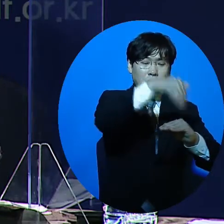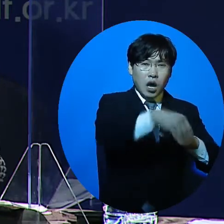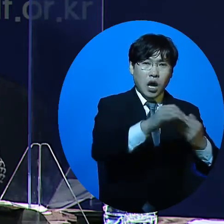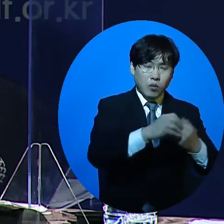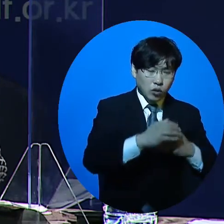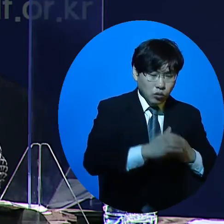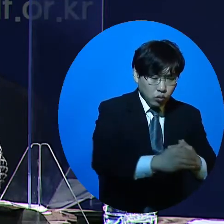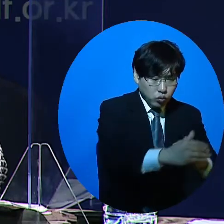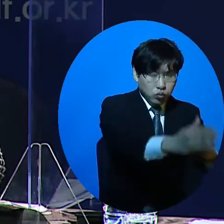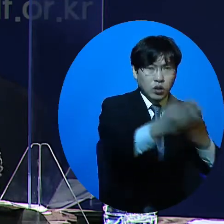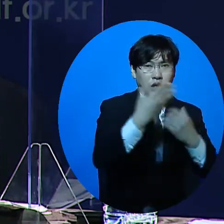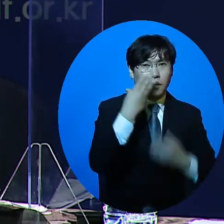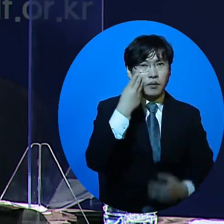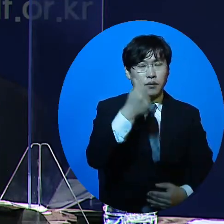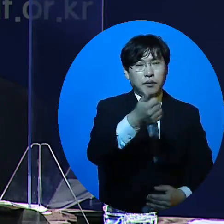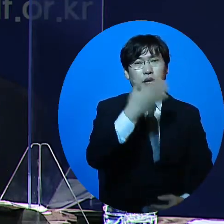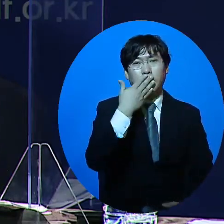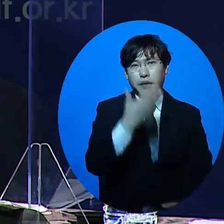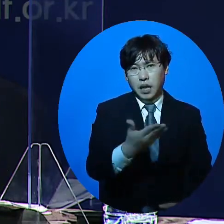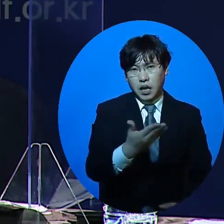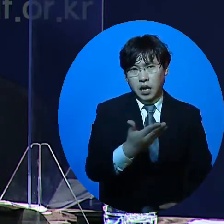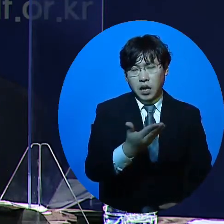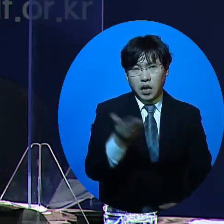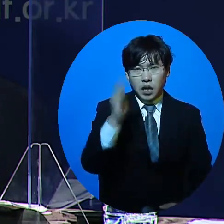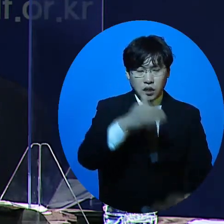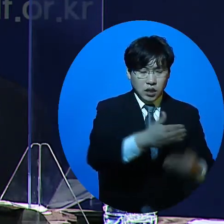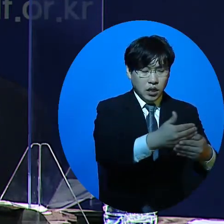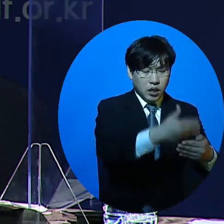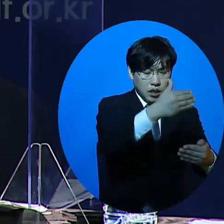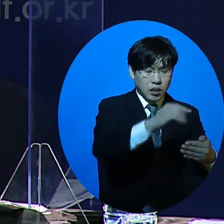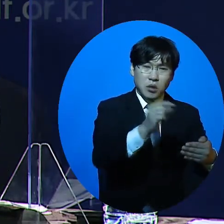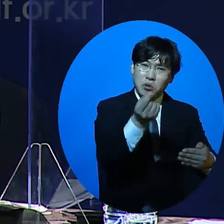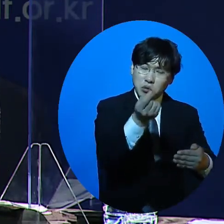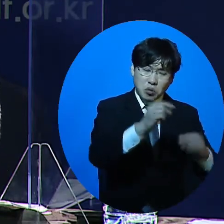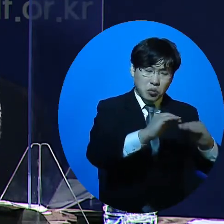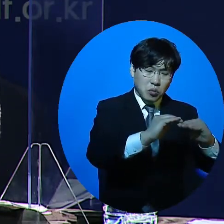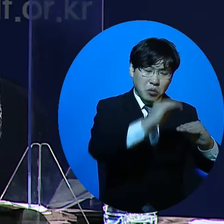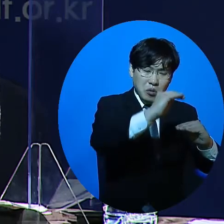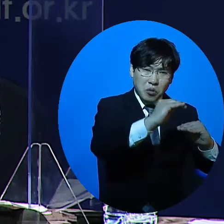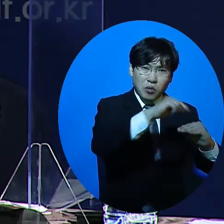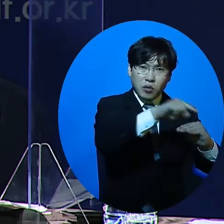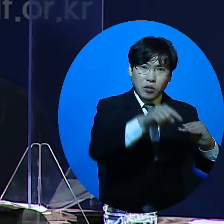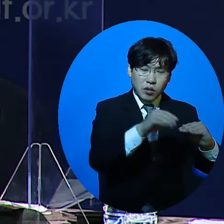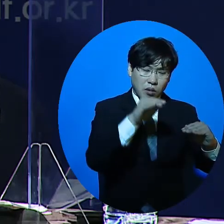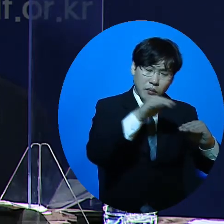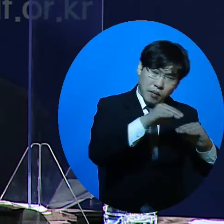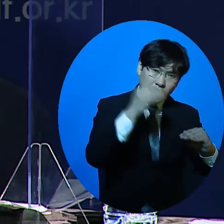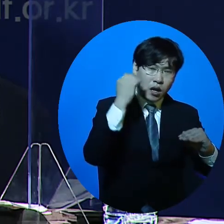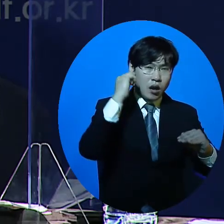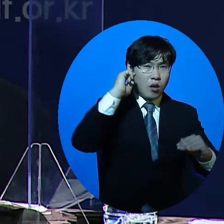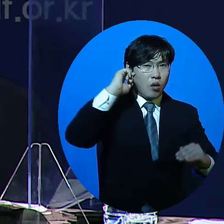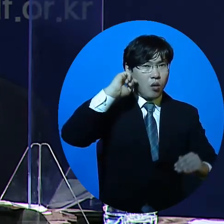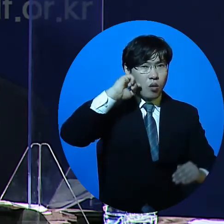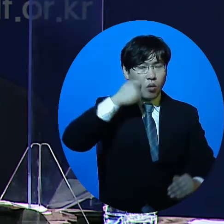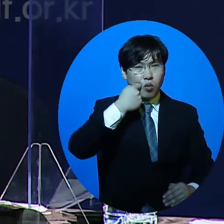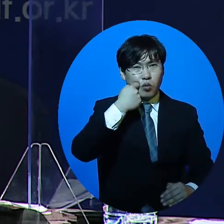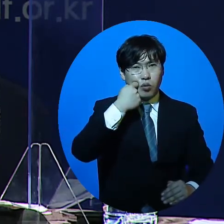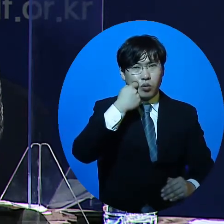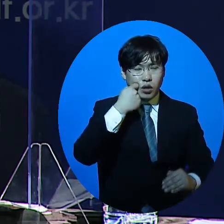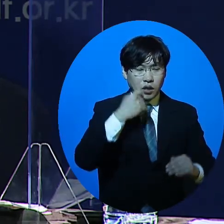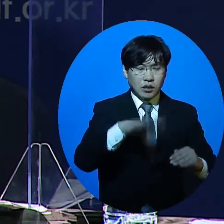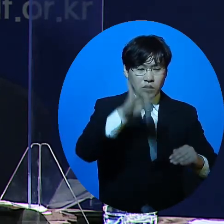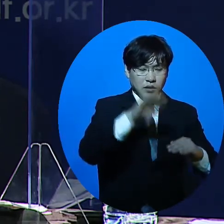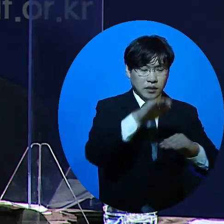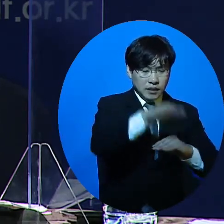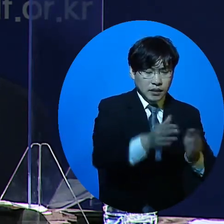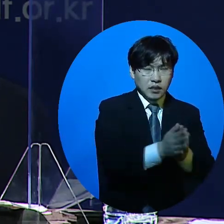다음 단계를 일사천리로 갈 수 있는 문제가 계단 하나 때문에 첫 발에서